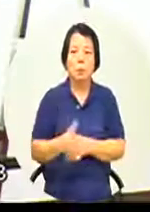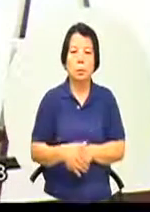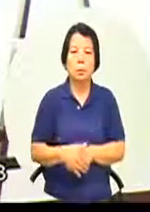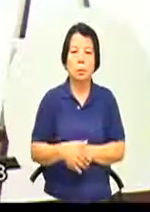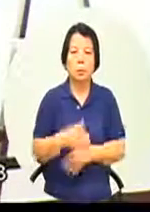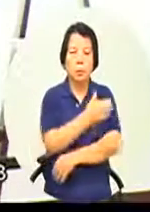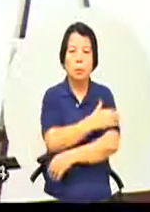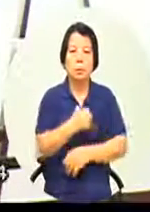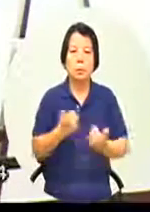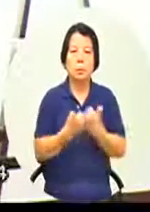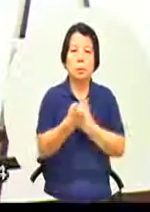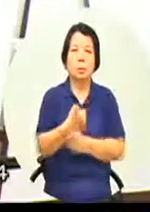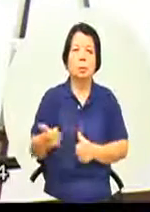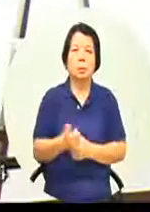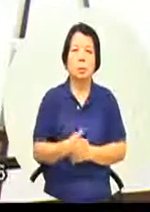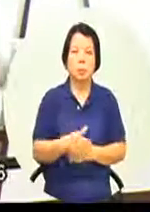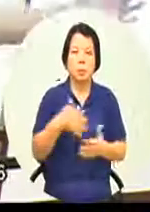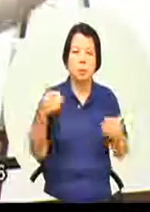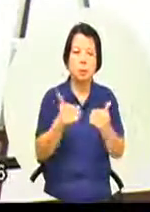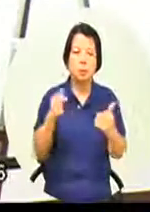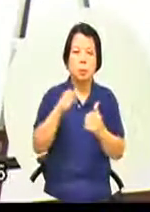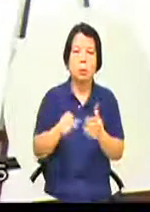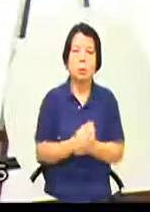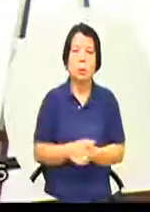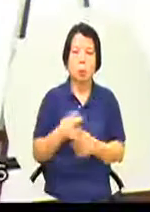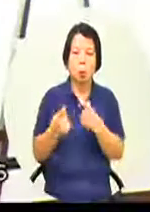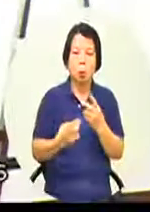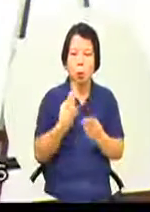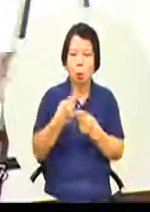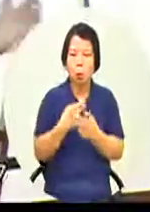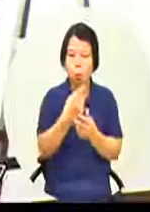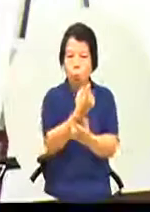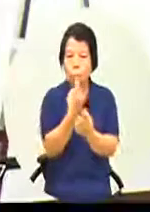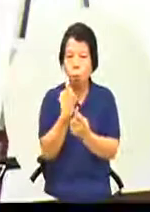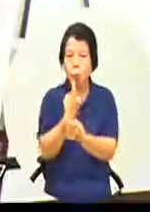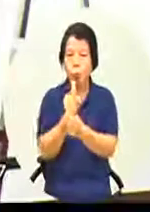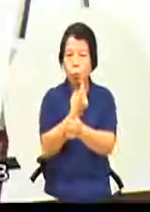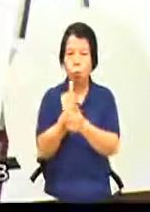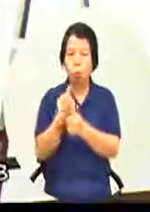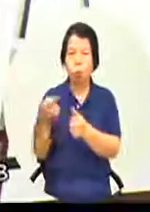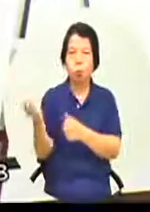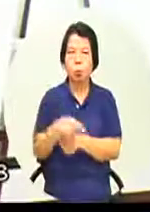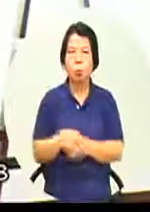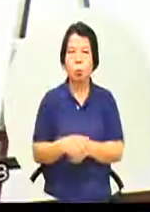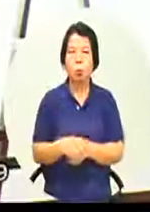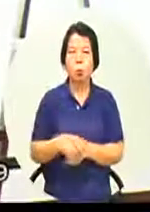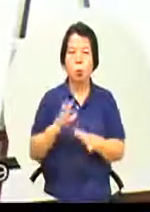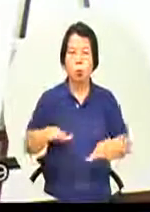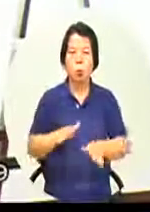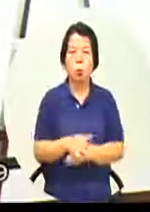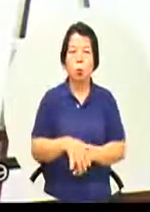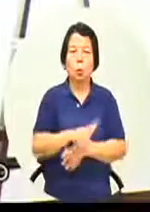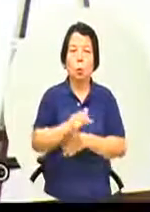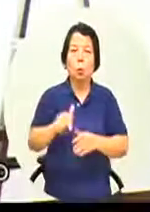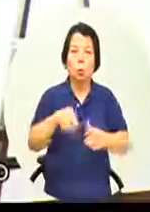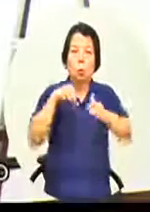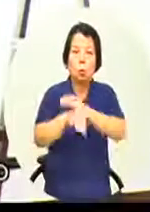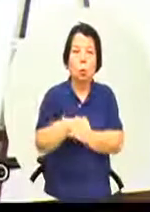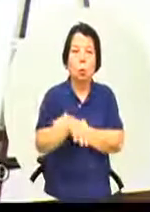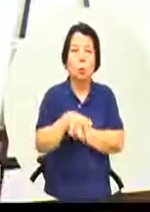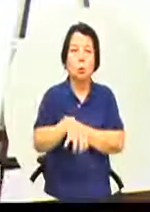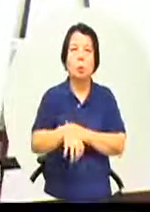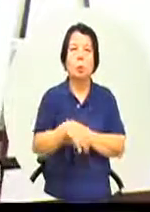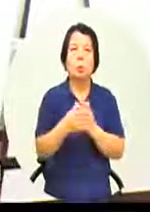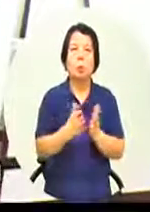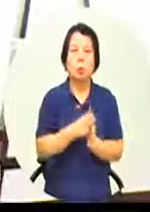咨询。这个影片跟我们讲一件事情，怎么吸引人来。那目前物产馆的状况，我们都想尽办